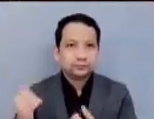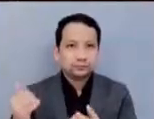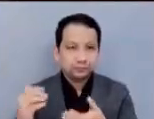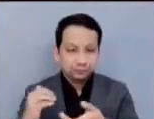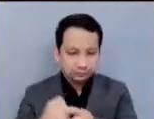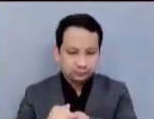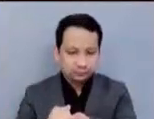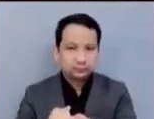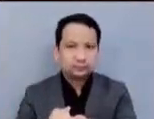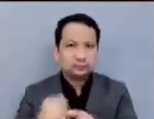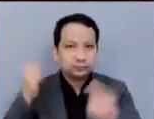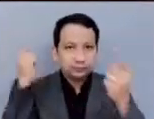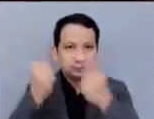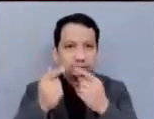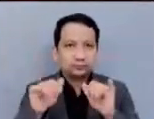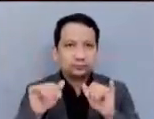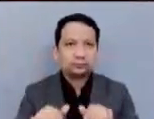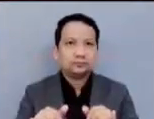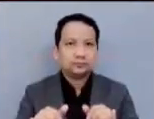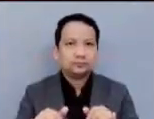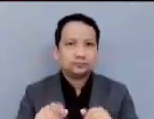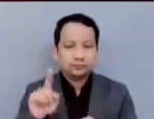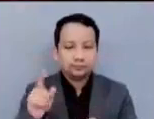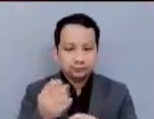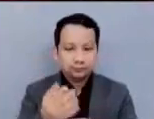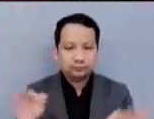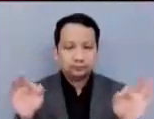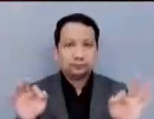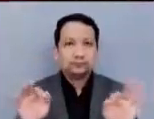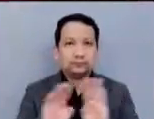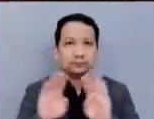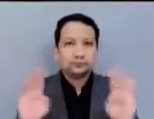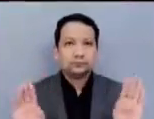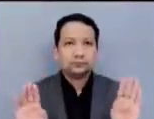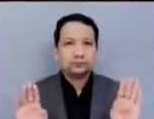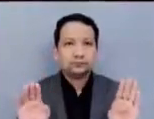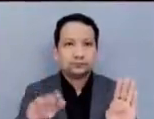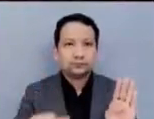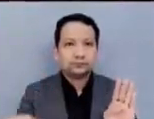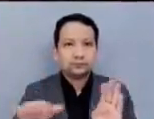layuning panatilihin ang isang malaya at bukas na Indo-Pacific region.